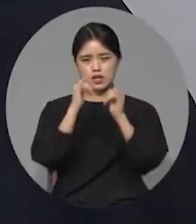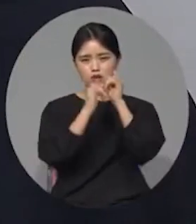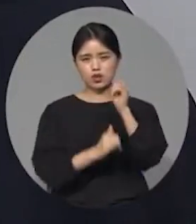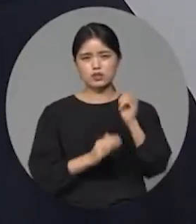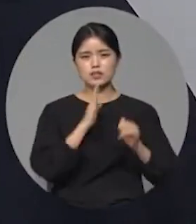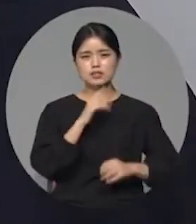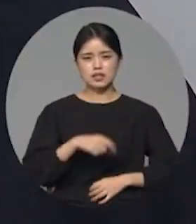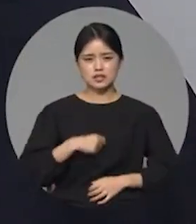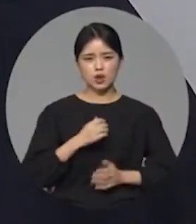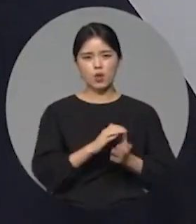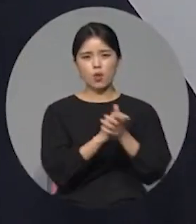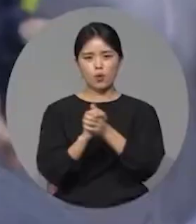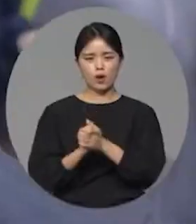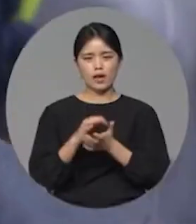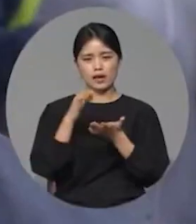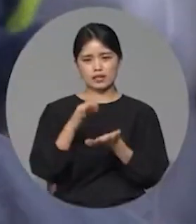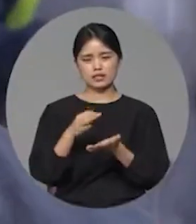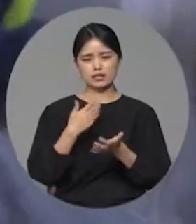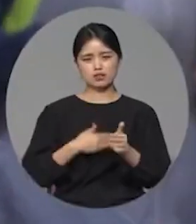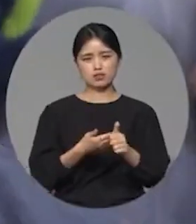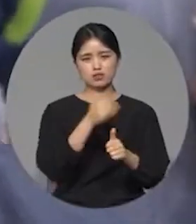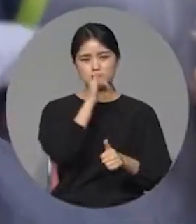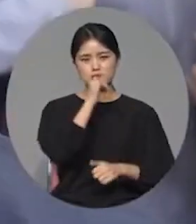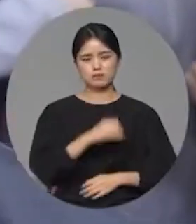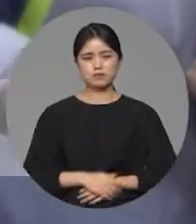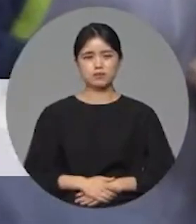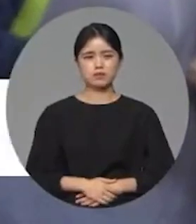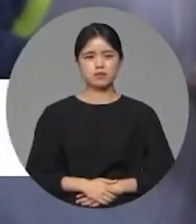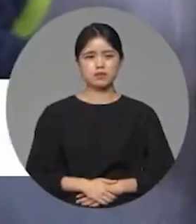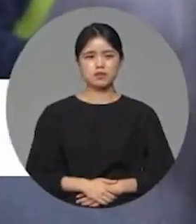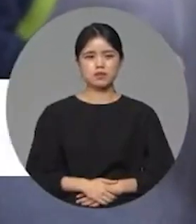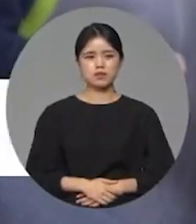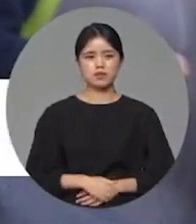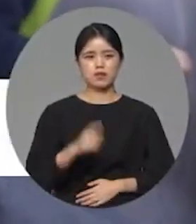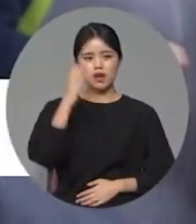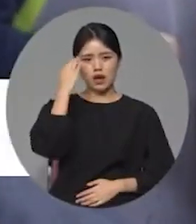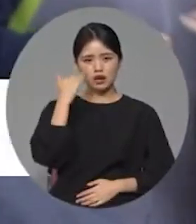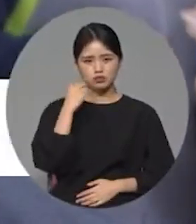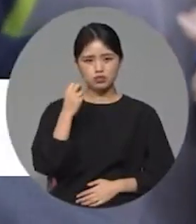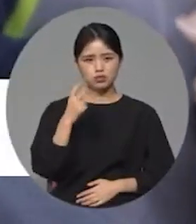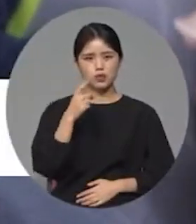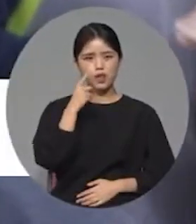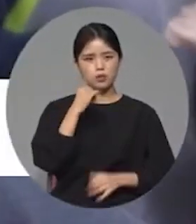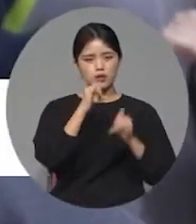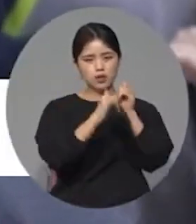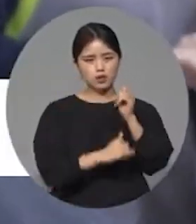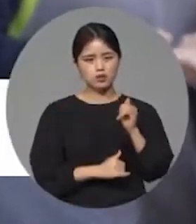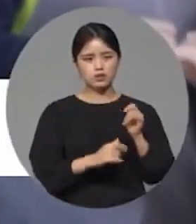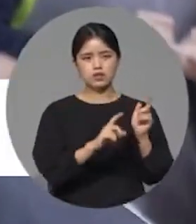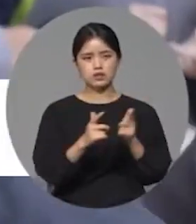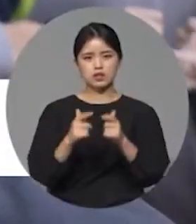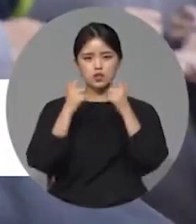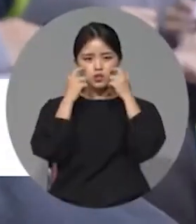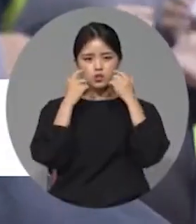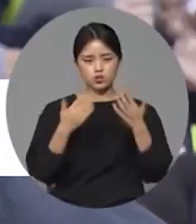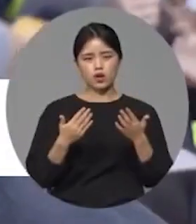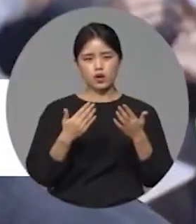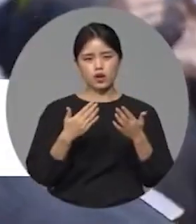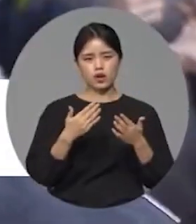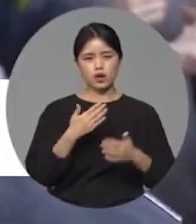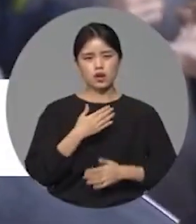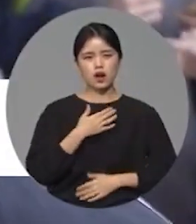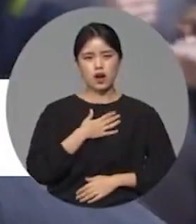가치도 일깨우고 있습니다. 한국에 대한 역사 그리고 일본에 대한 역사를 이게 좀 정확하게 더